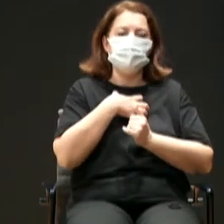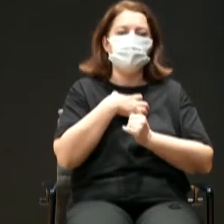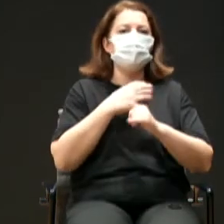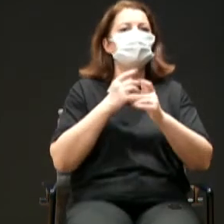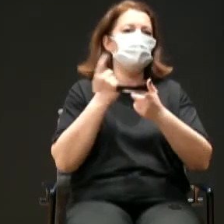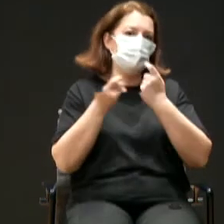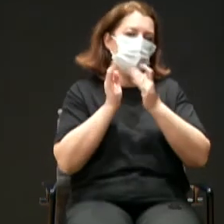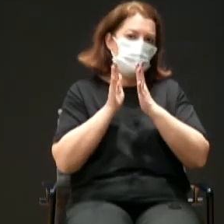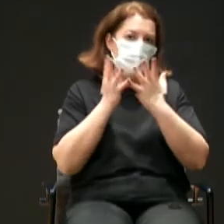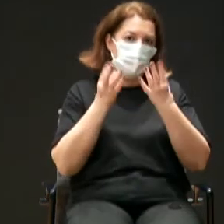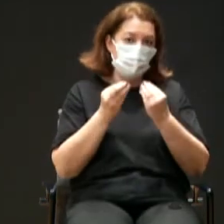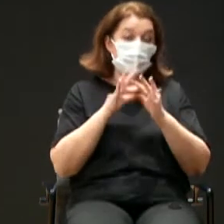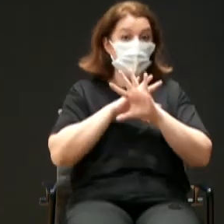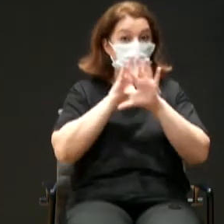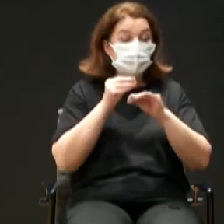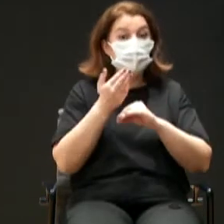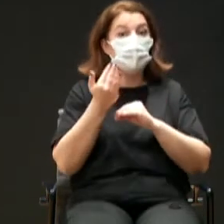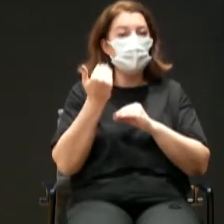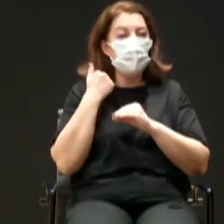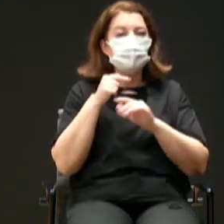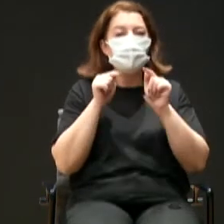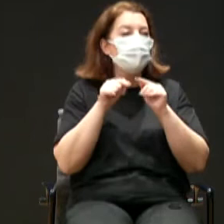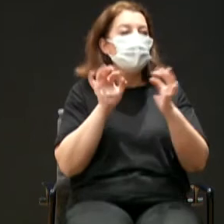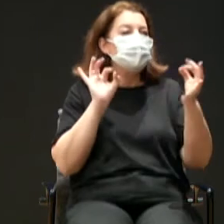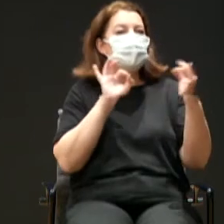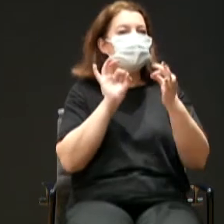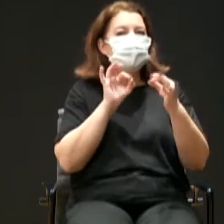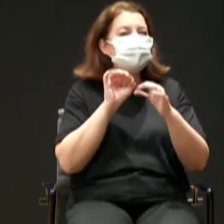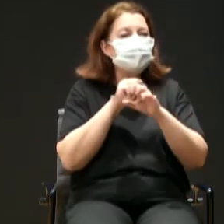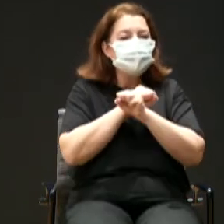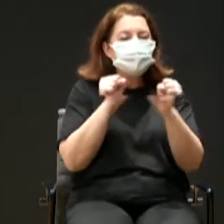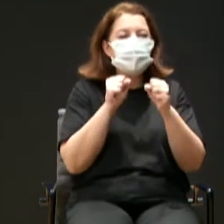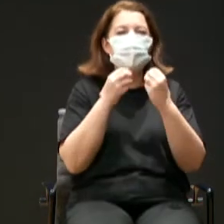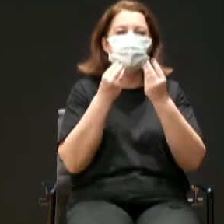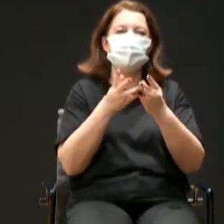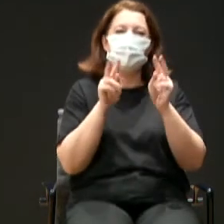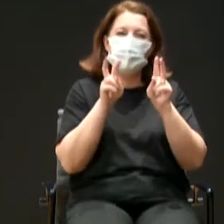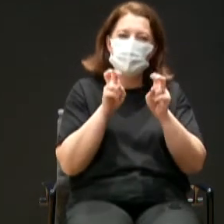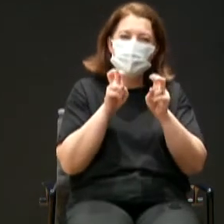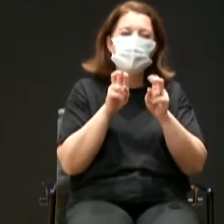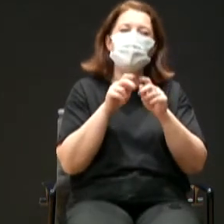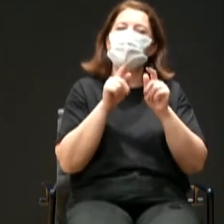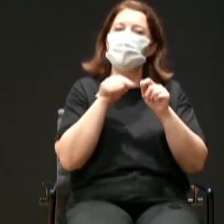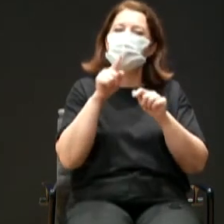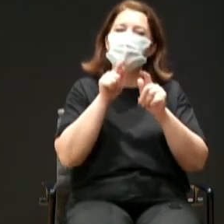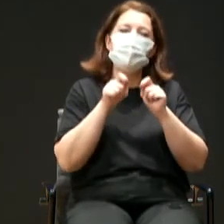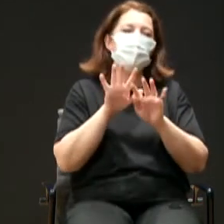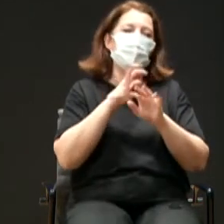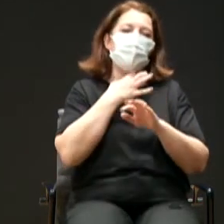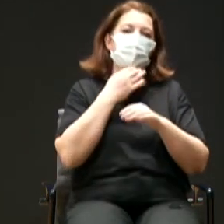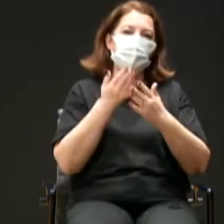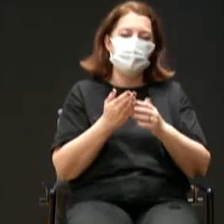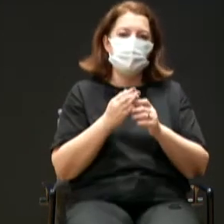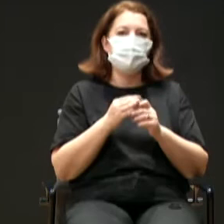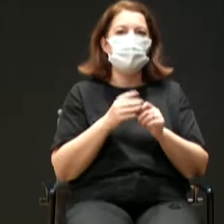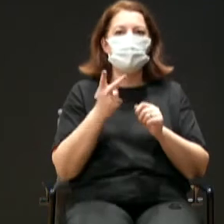ediyoruz. Her şeyden önce bu ilişkiye zeval getirecek konulardan ve davranışlardan imtina edelim.